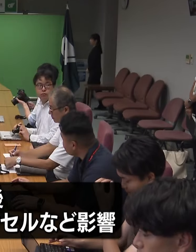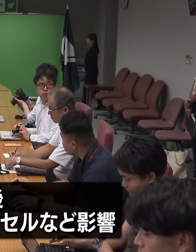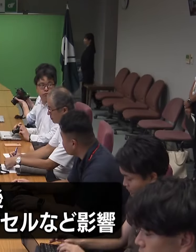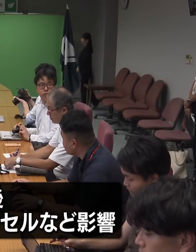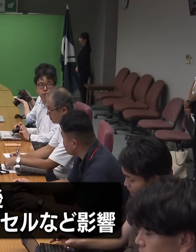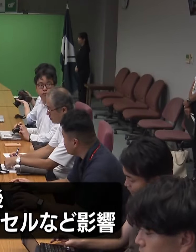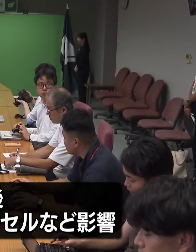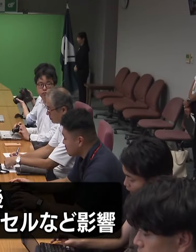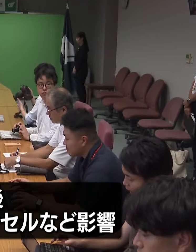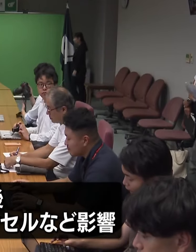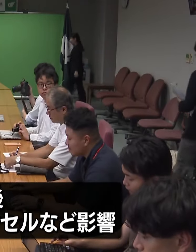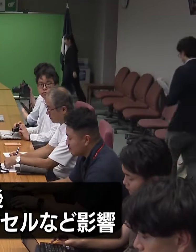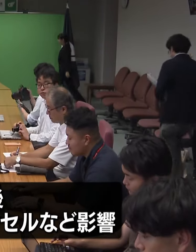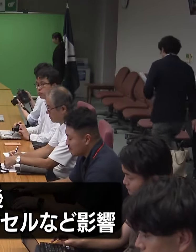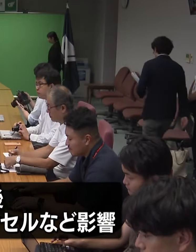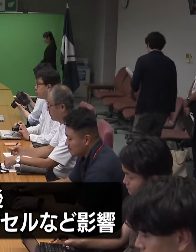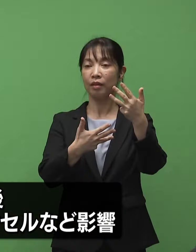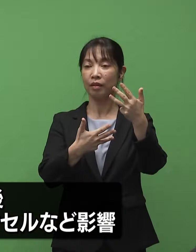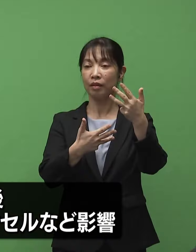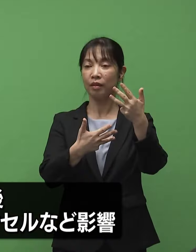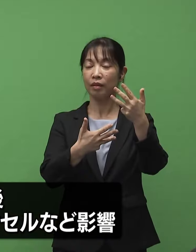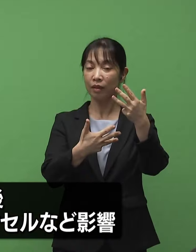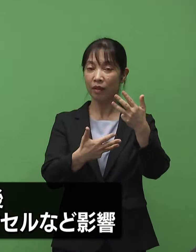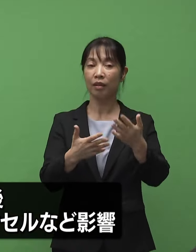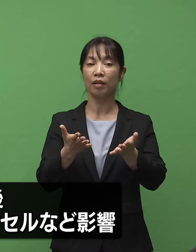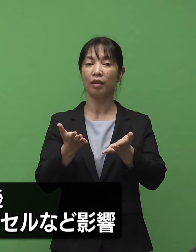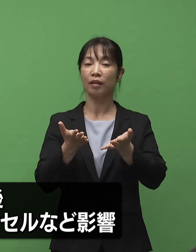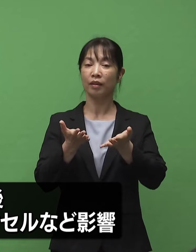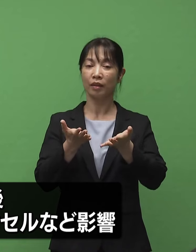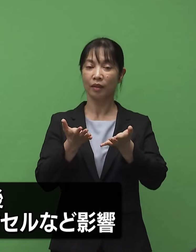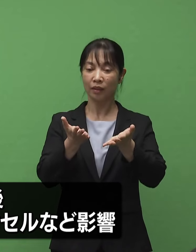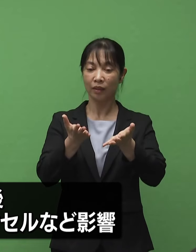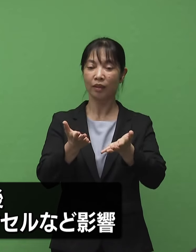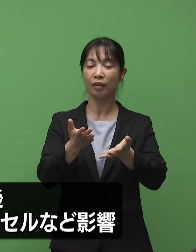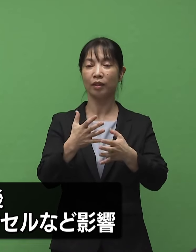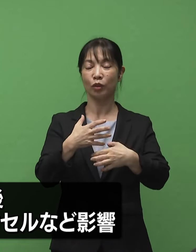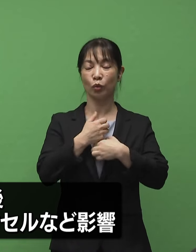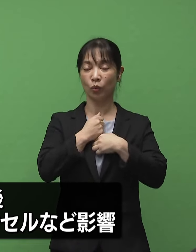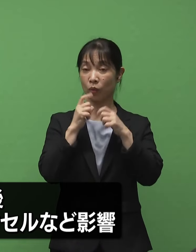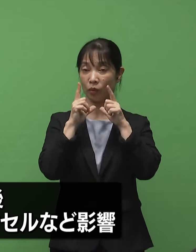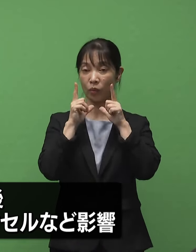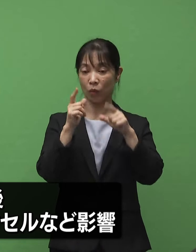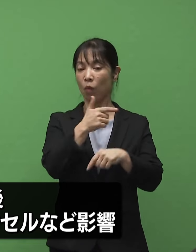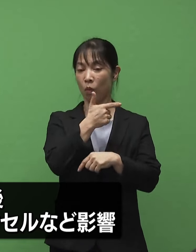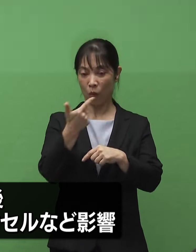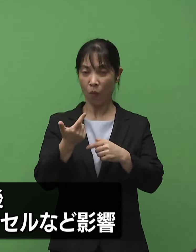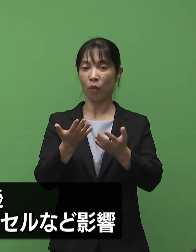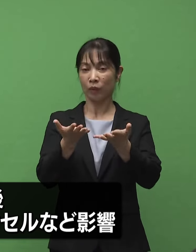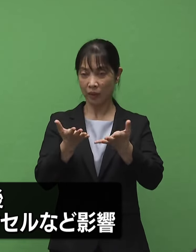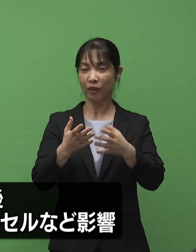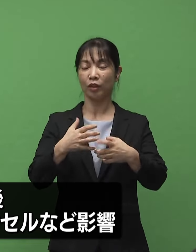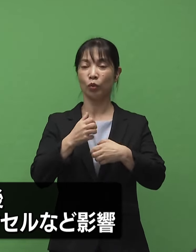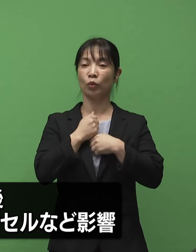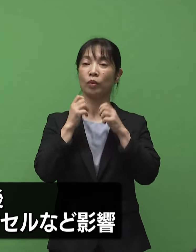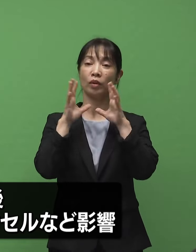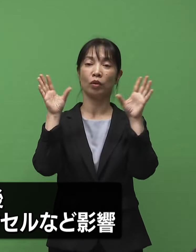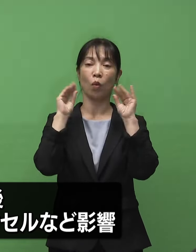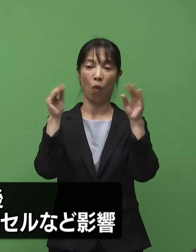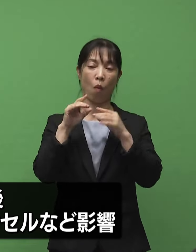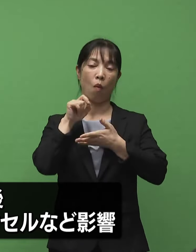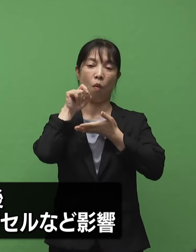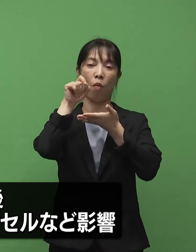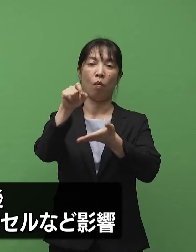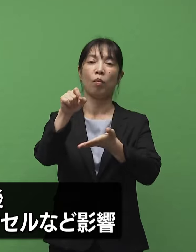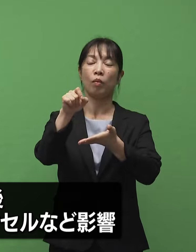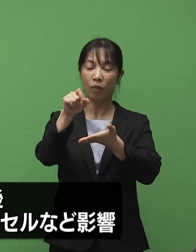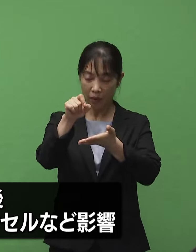一見知事は昨日の会見で、巨大地震注意の情報が出された後、三重県内で宿泊のキャンセルなど影響